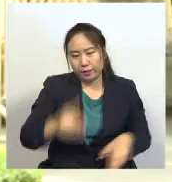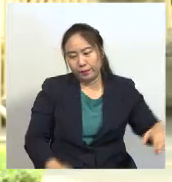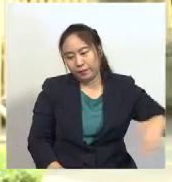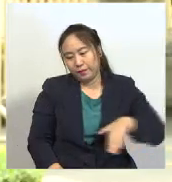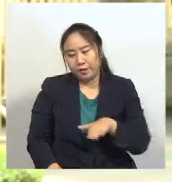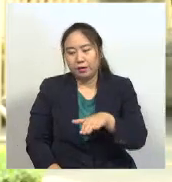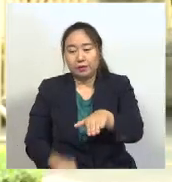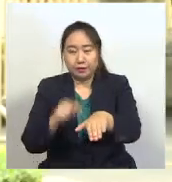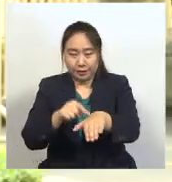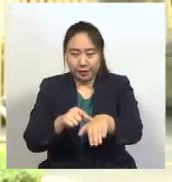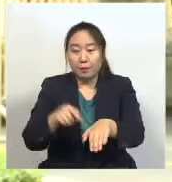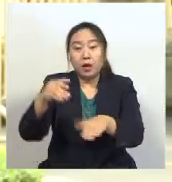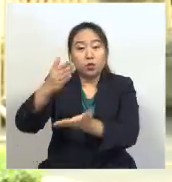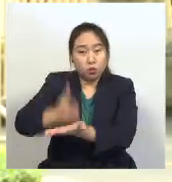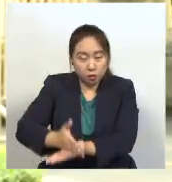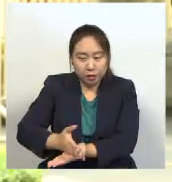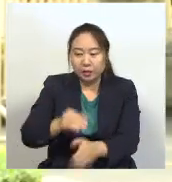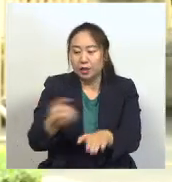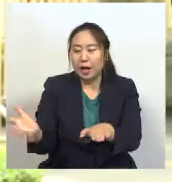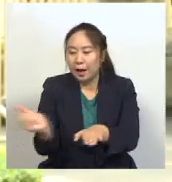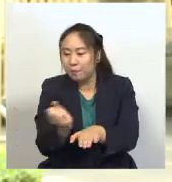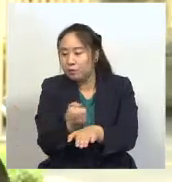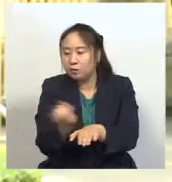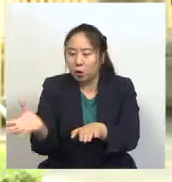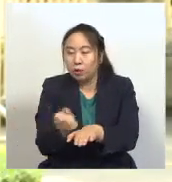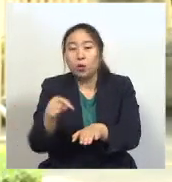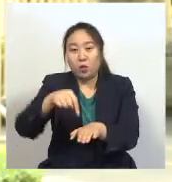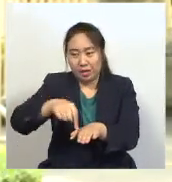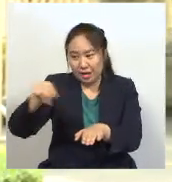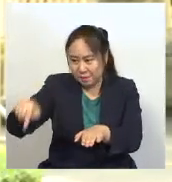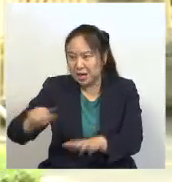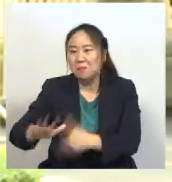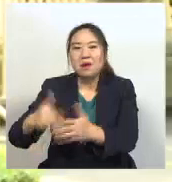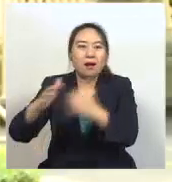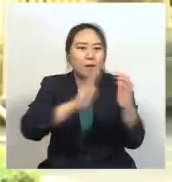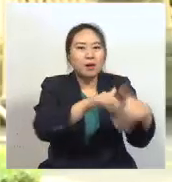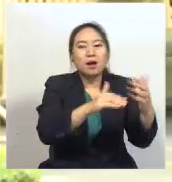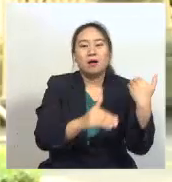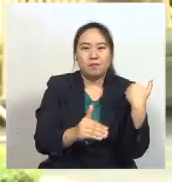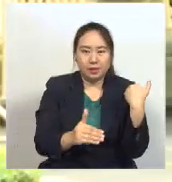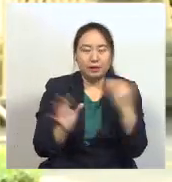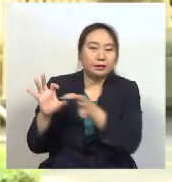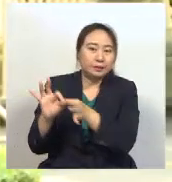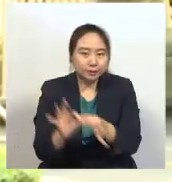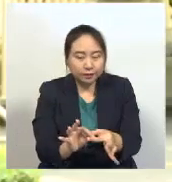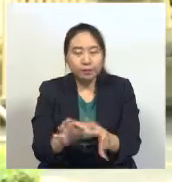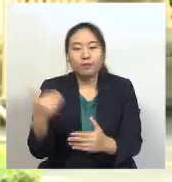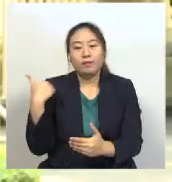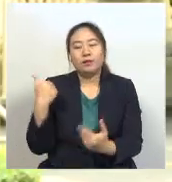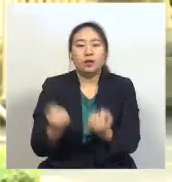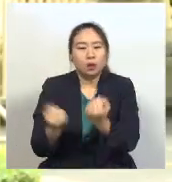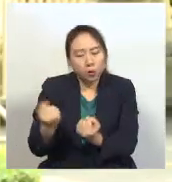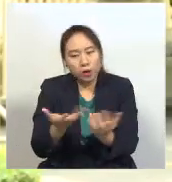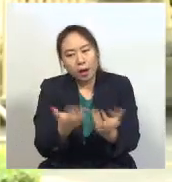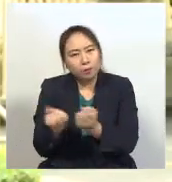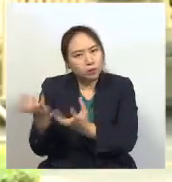บเติบโตทั้งสิ้นนะมันจะมีการทำฟีดเดอร์นะการคมนาคมที่เชื่อมต่อเข้ามาเป็นรถยนต์เป็นอะไรทางรางอะไรก็แล้วแ